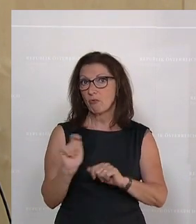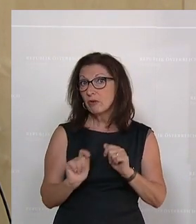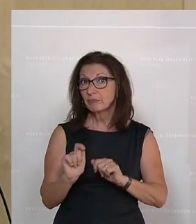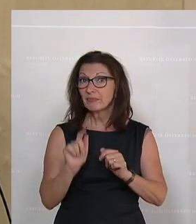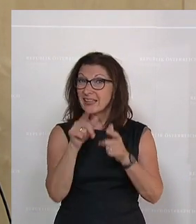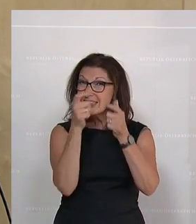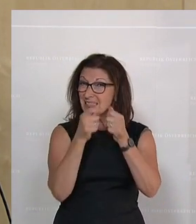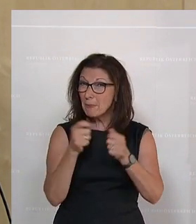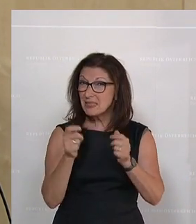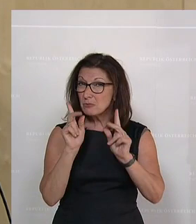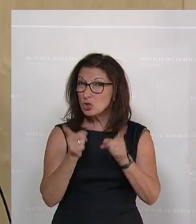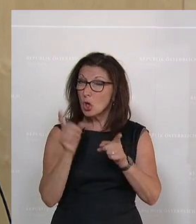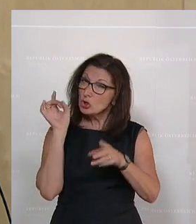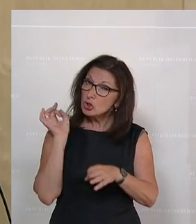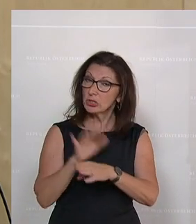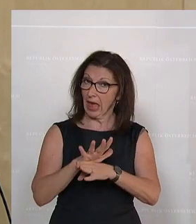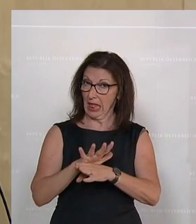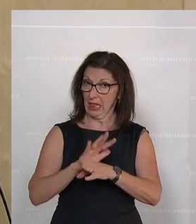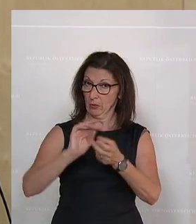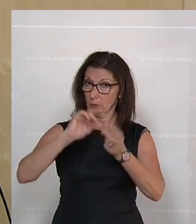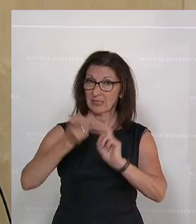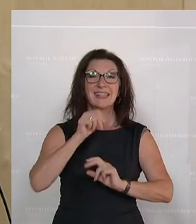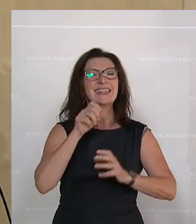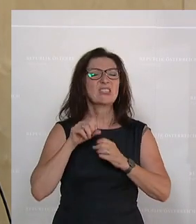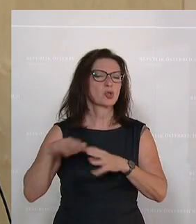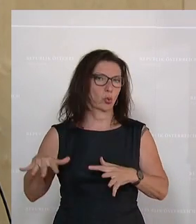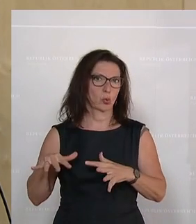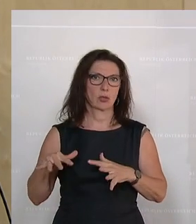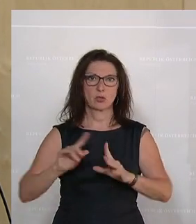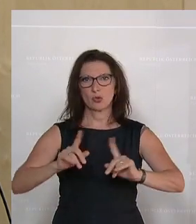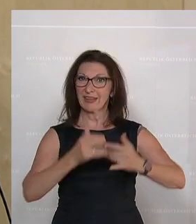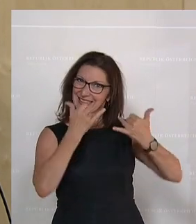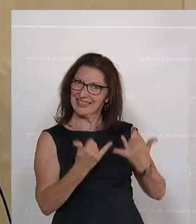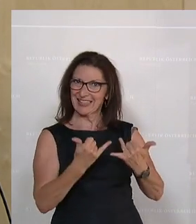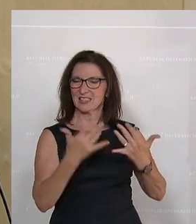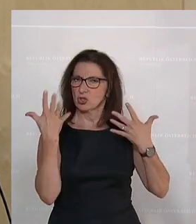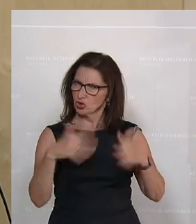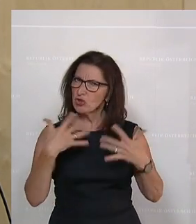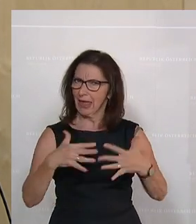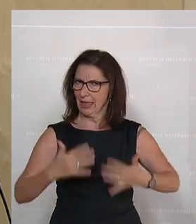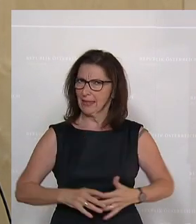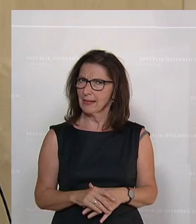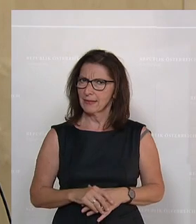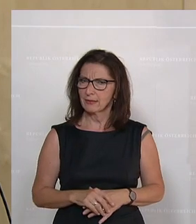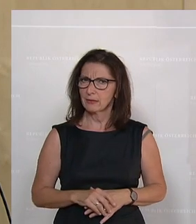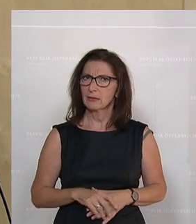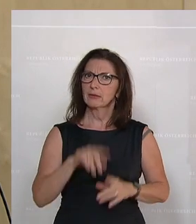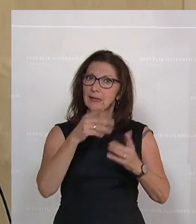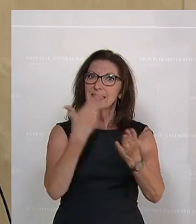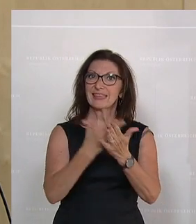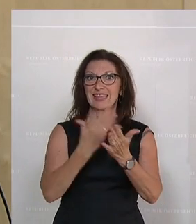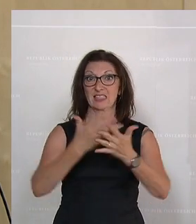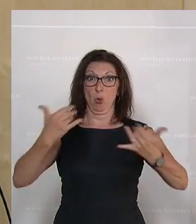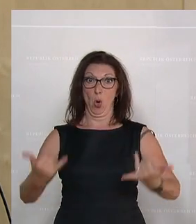maßnahmen möglichst rasch in kraft treten nicht die strukturellen sondern die jetzt schnell zu erfolgen dann findet diese sondersitzung